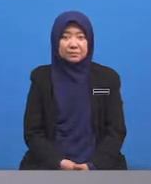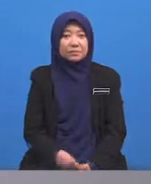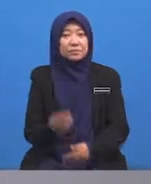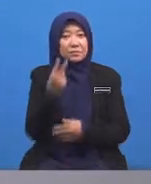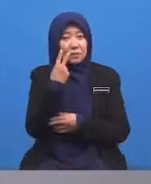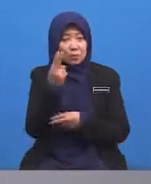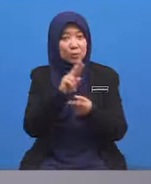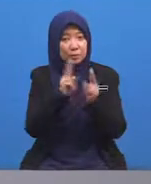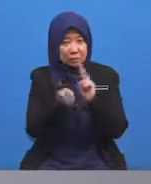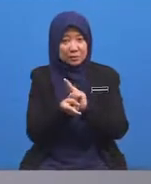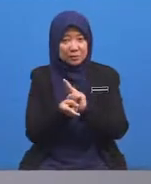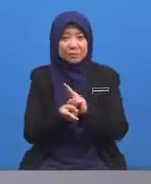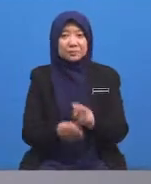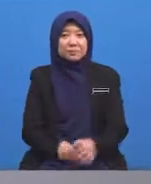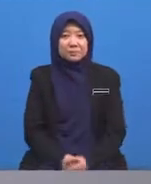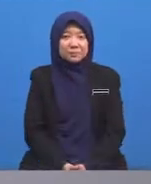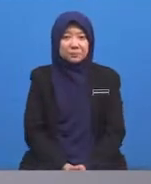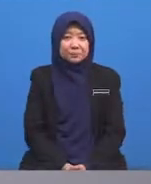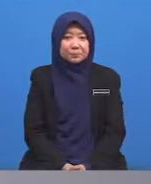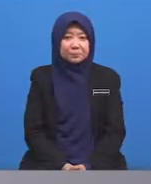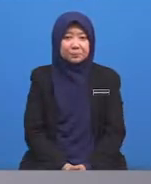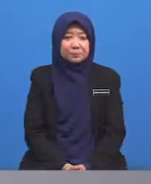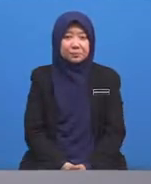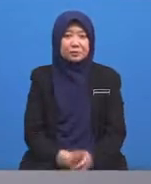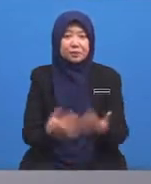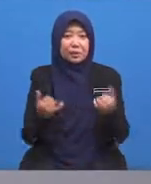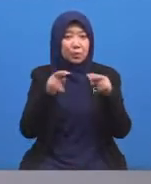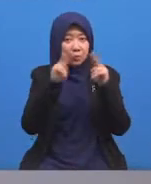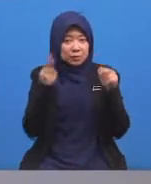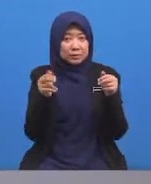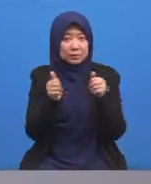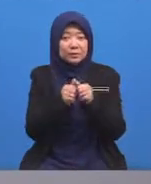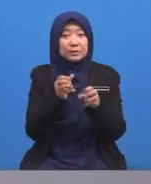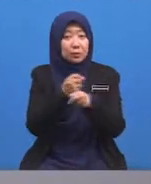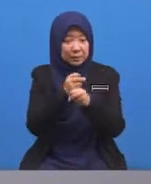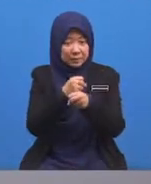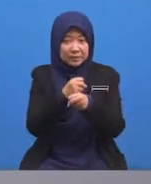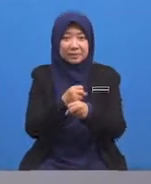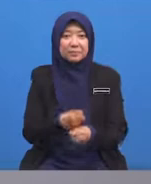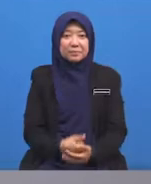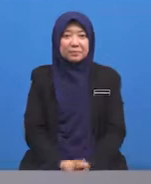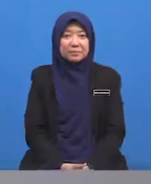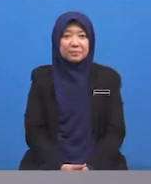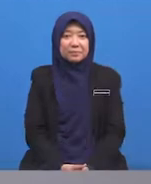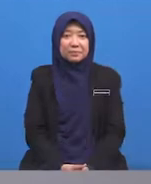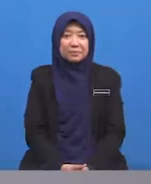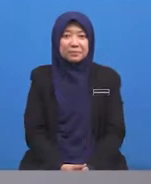Perhatikan perubahan yang berlaku. Mari kita uji dengan serbuk kopi.